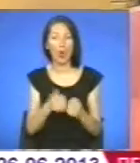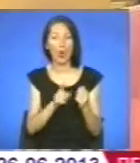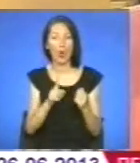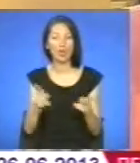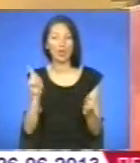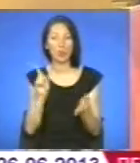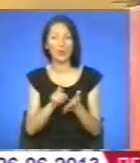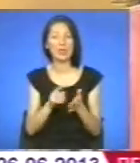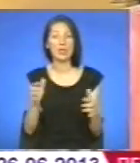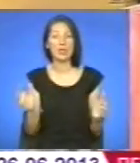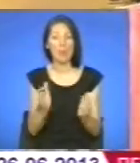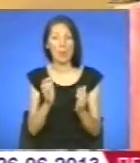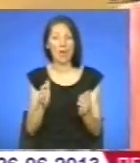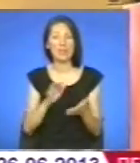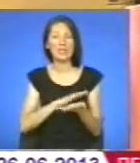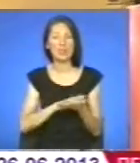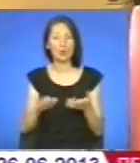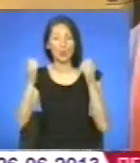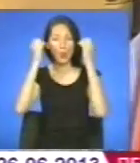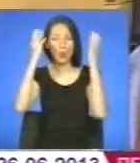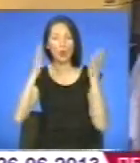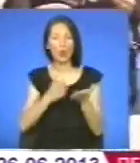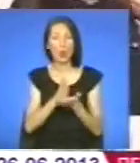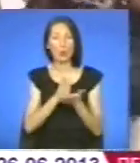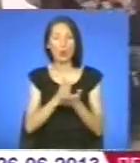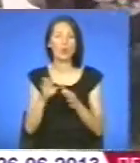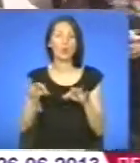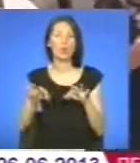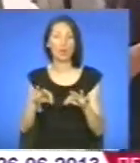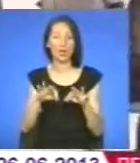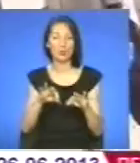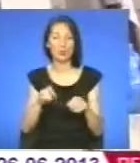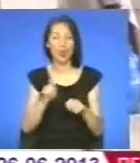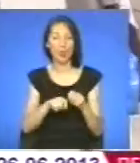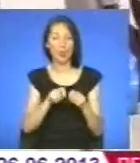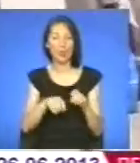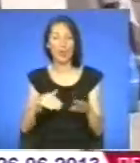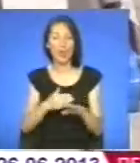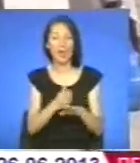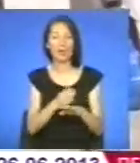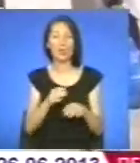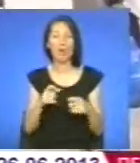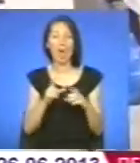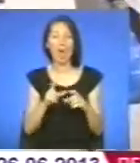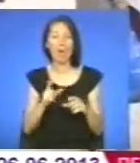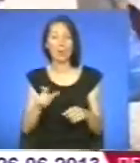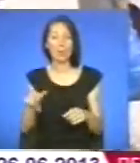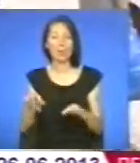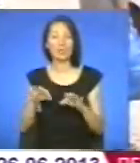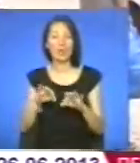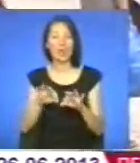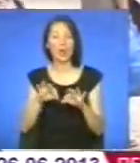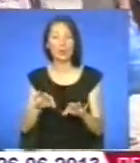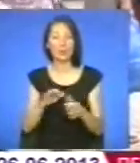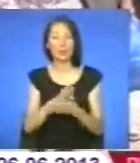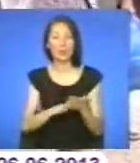дбати за чистоту, культуру, обслуговування транспорту. Перевірки якості пасажирських перевезень триватимуть до 7 липня.